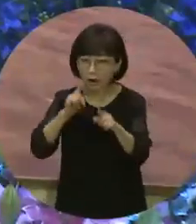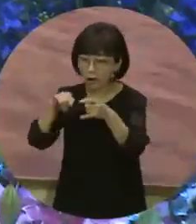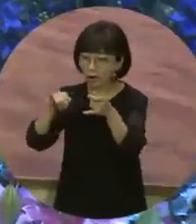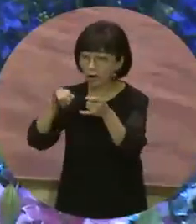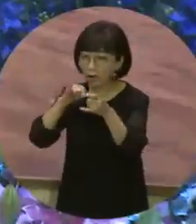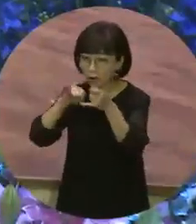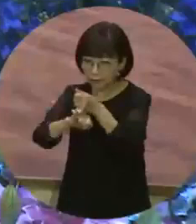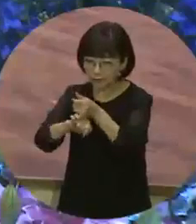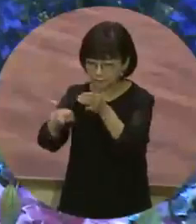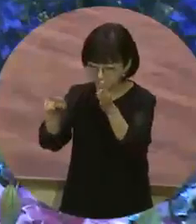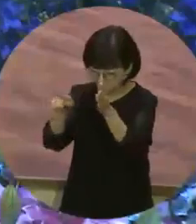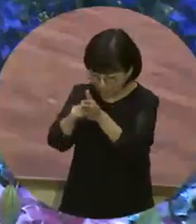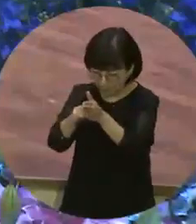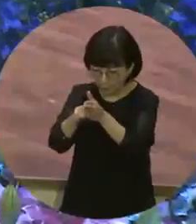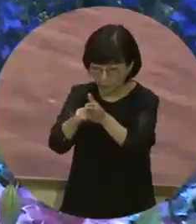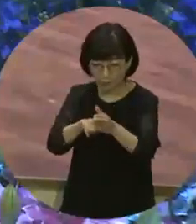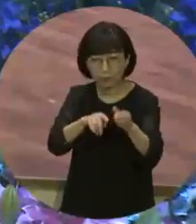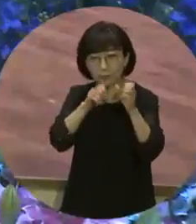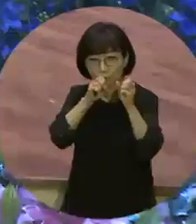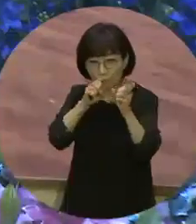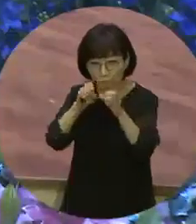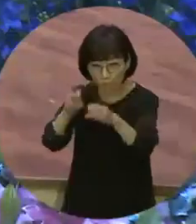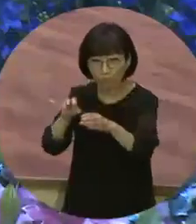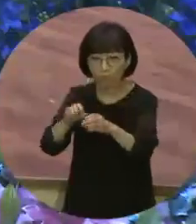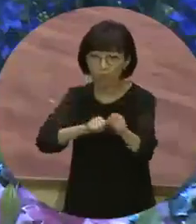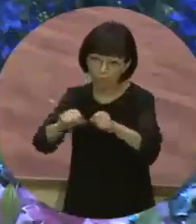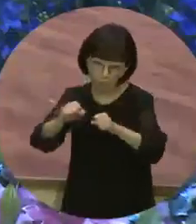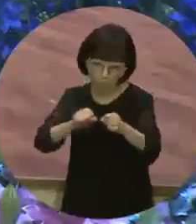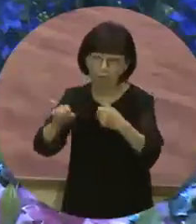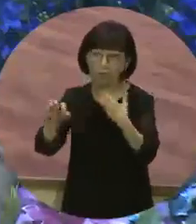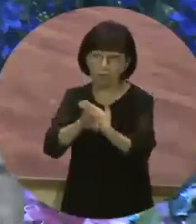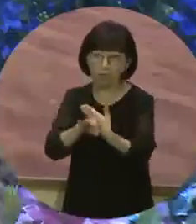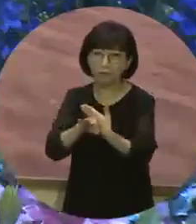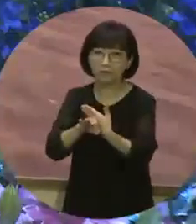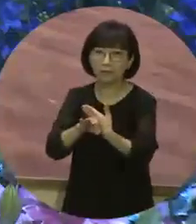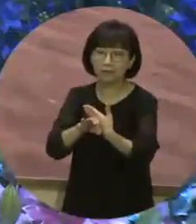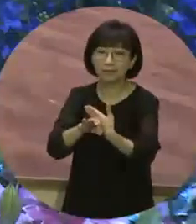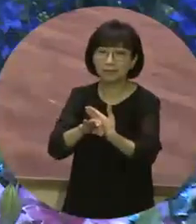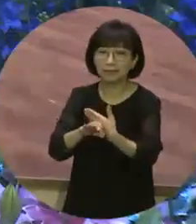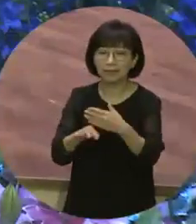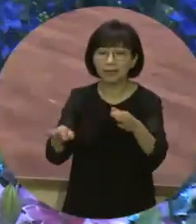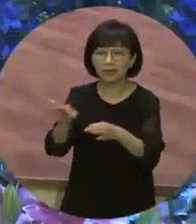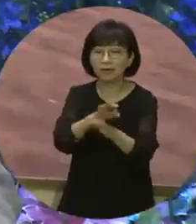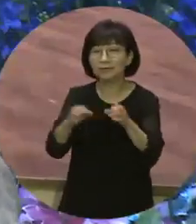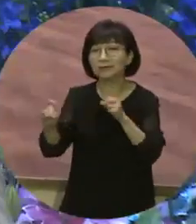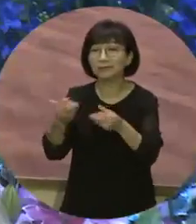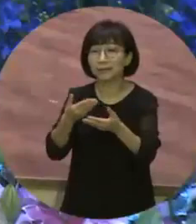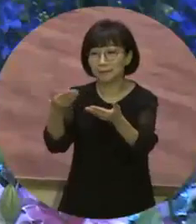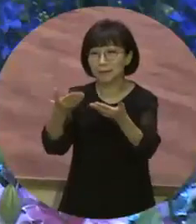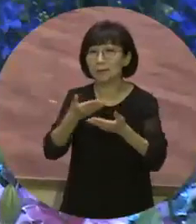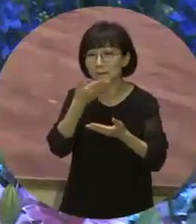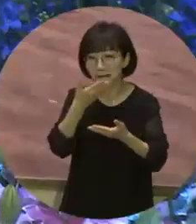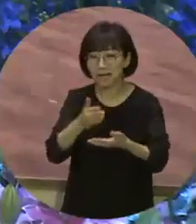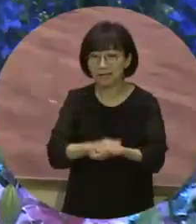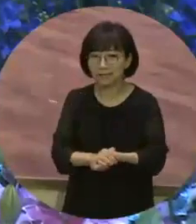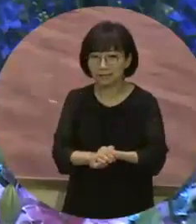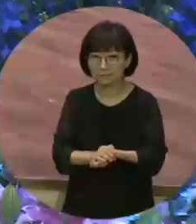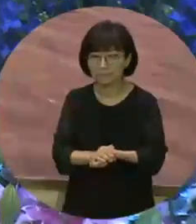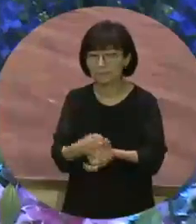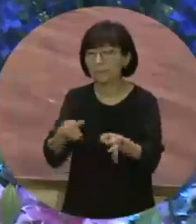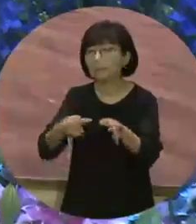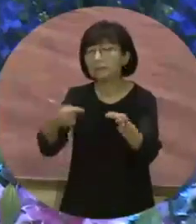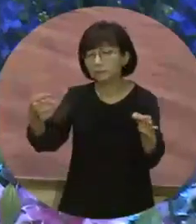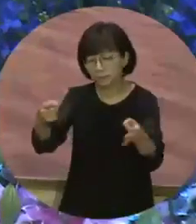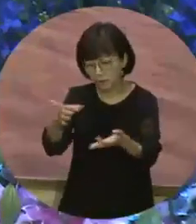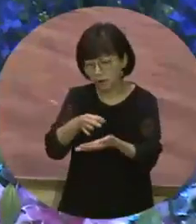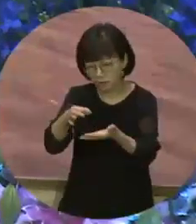뭐요? 경계의 문은 열리게 돼 있어요. 하나님 시그널 좀 하세요. 내 머리로 하지 마시고,